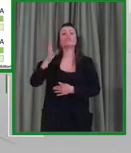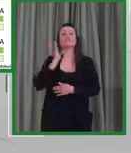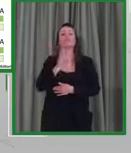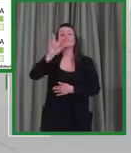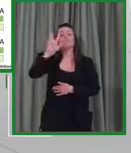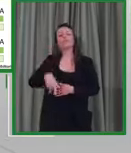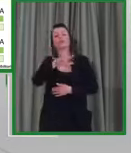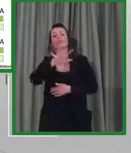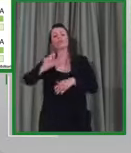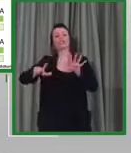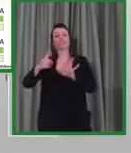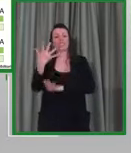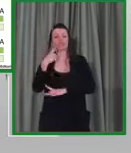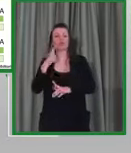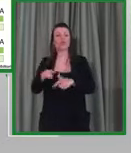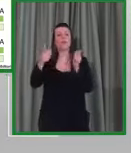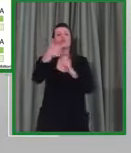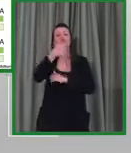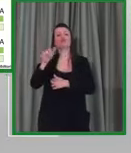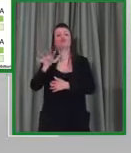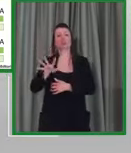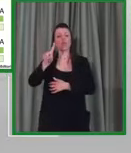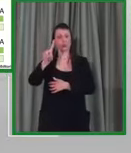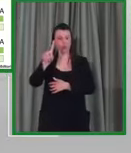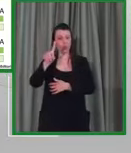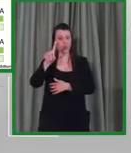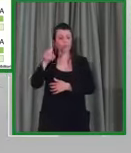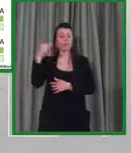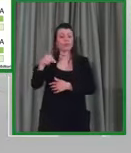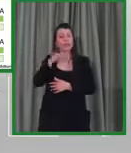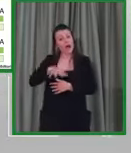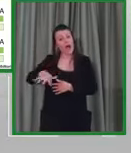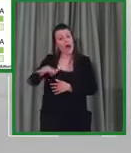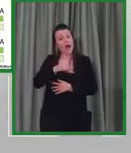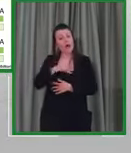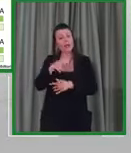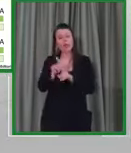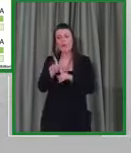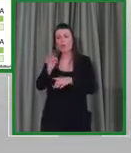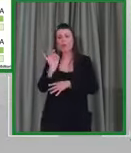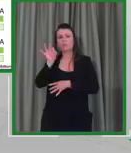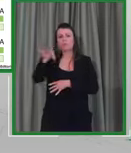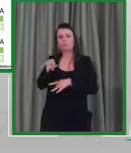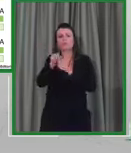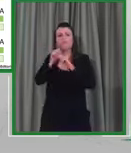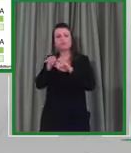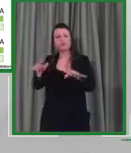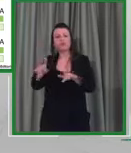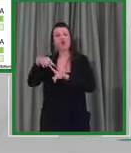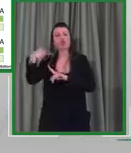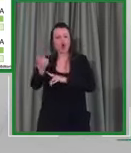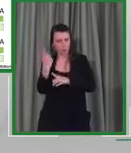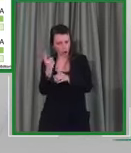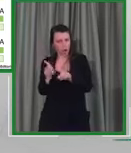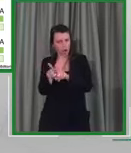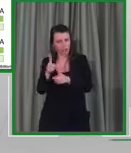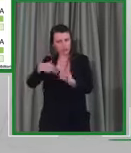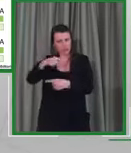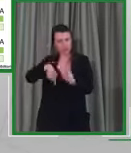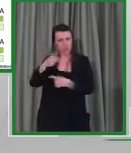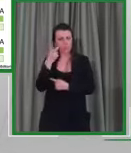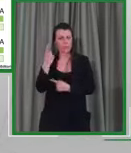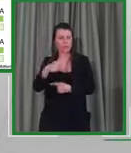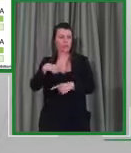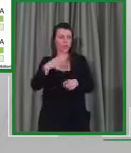3.575 più 151 queste quelle aree dove è arrivata dopo ma dove vedete che gira ancora di più maurizio che brianzolo